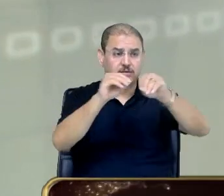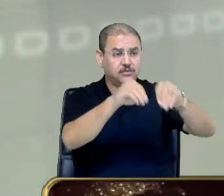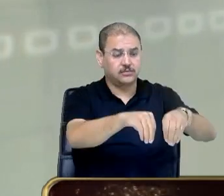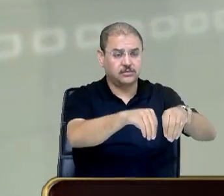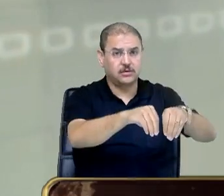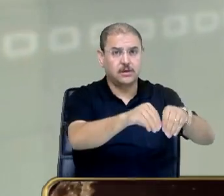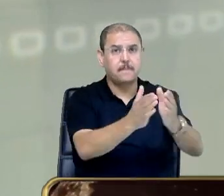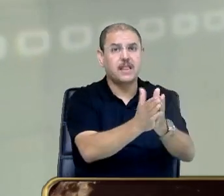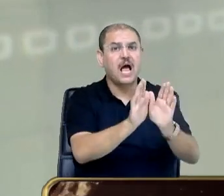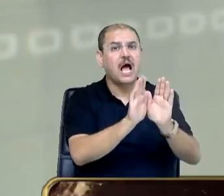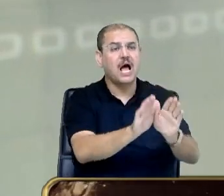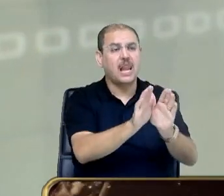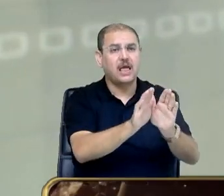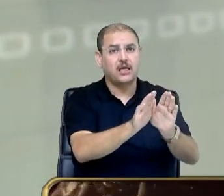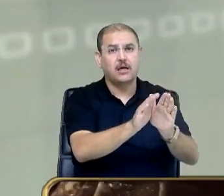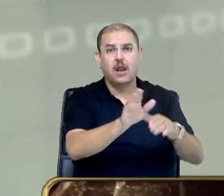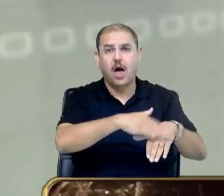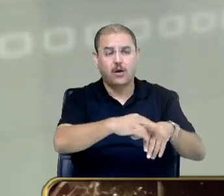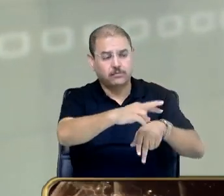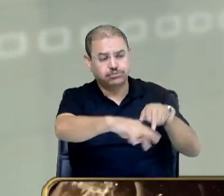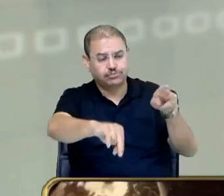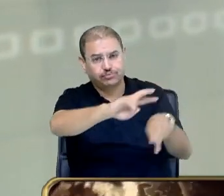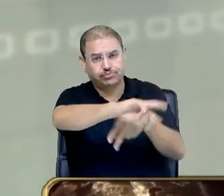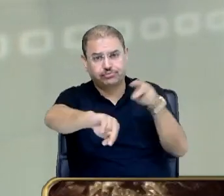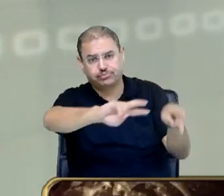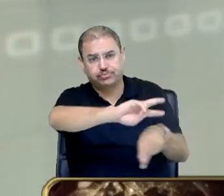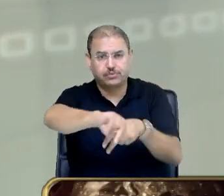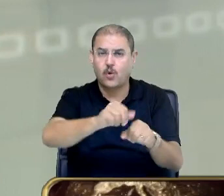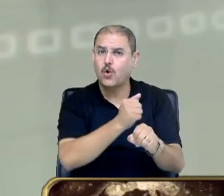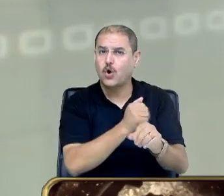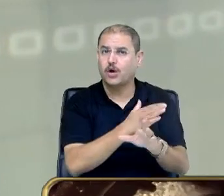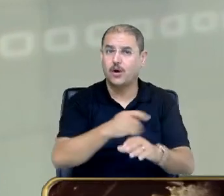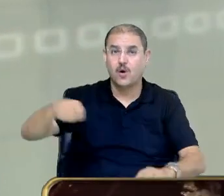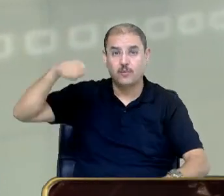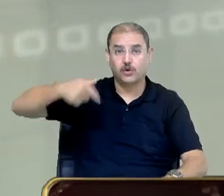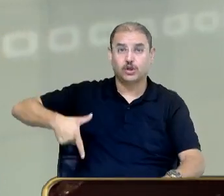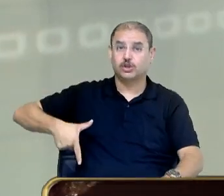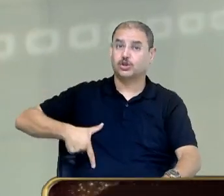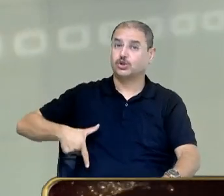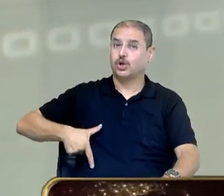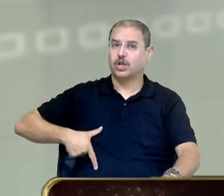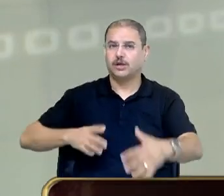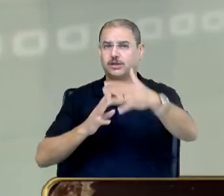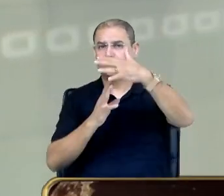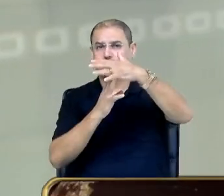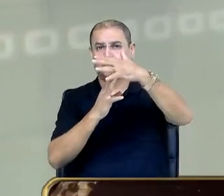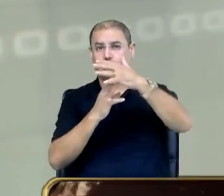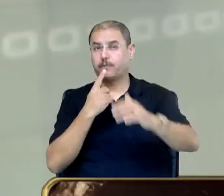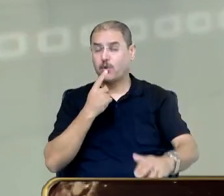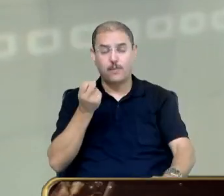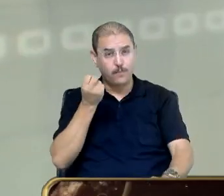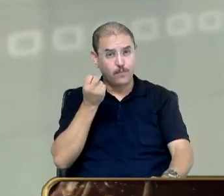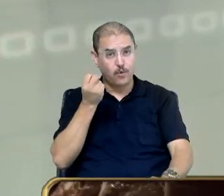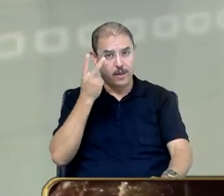للطلاب بكافه مستوياتهم الماديه مساعد مدير شرطه جرش العقيد يوسف الغويري بين ان